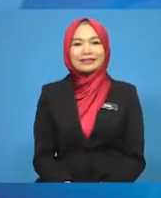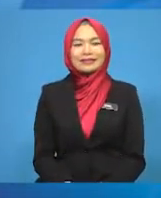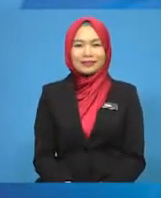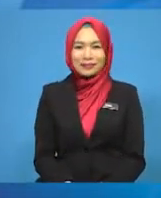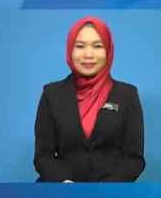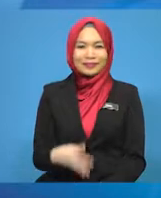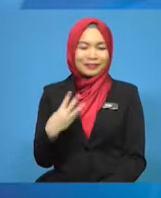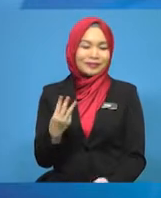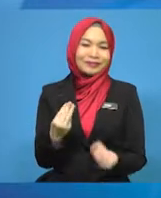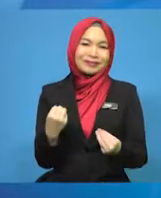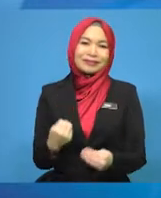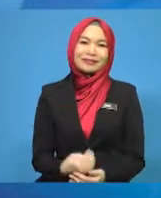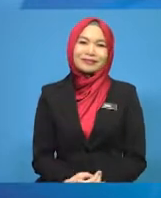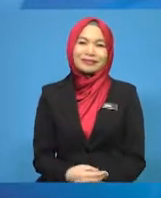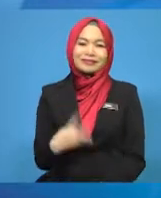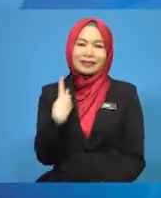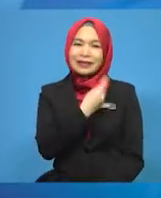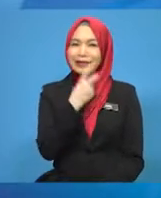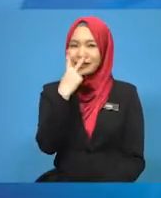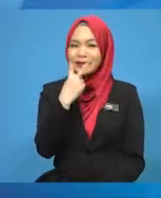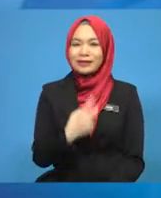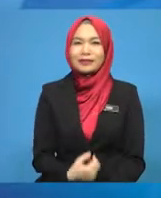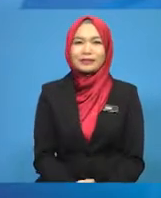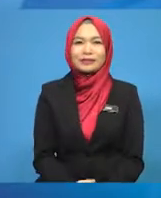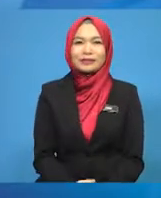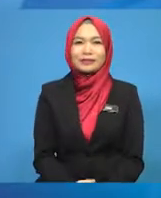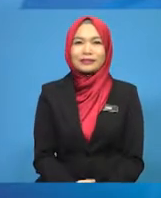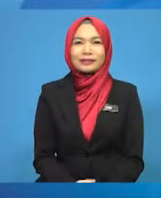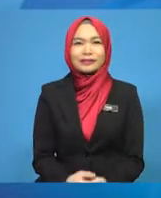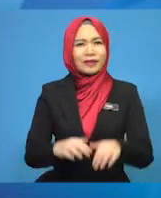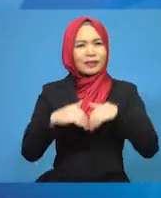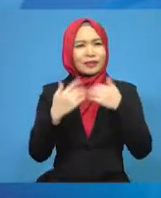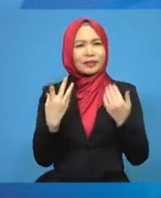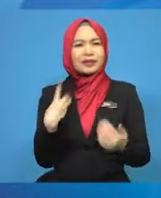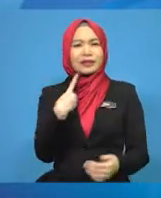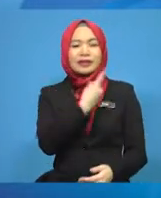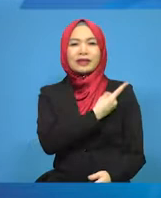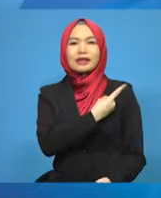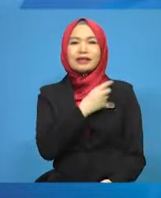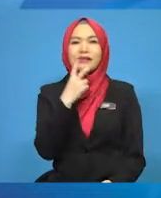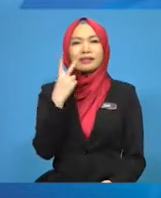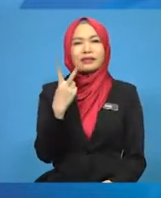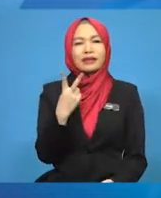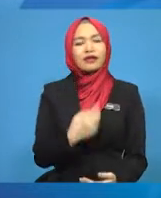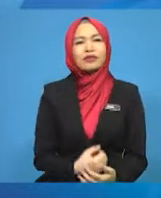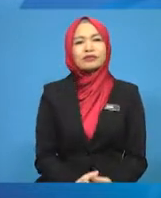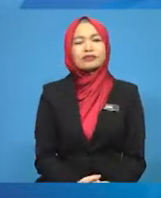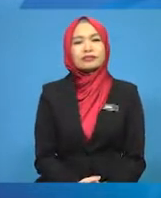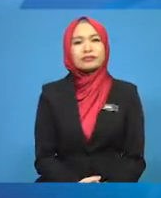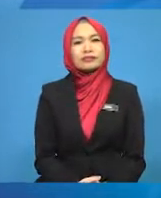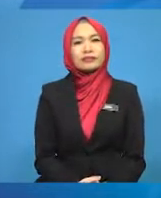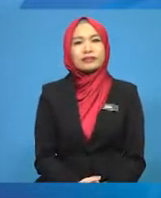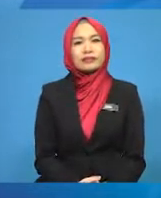kita saksikan video yang saya sediakan inilah. Macam mana kita melihat sebenarnya? Kita melihat